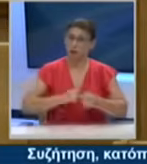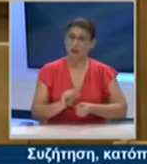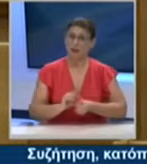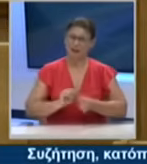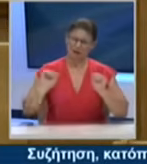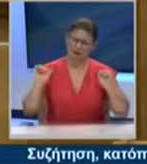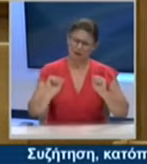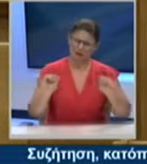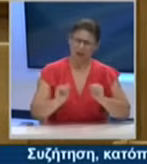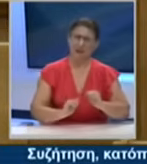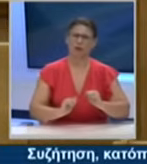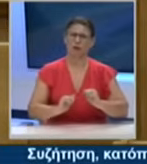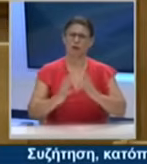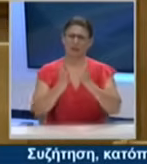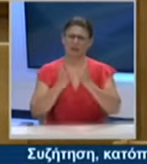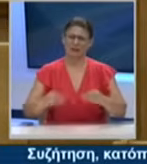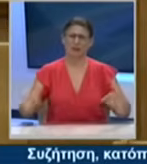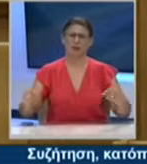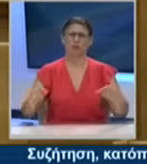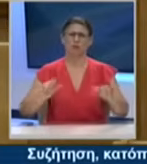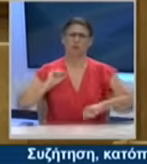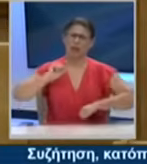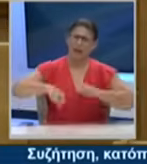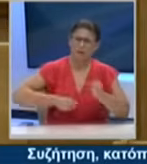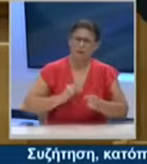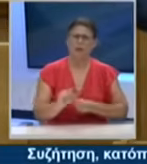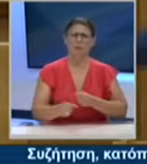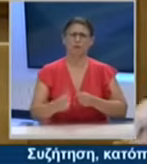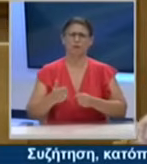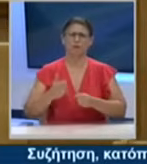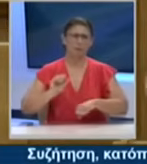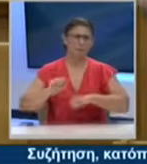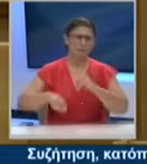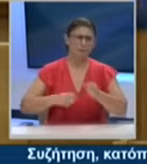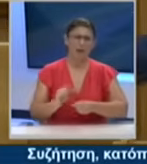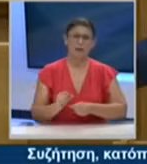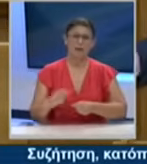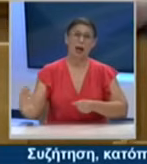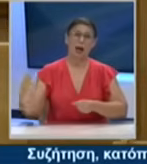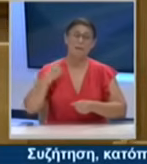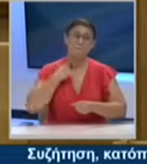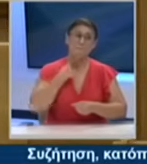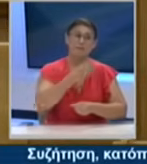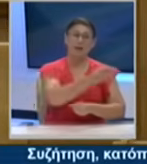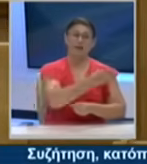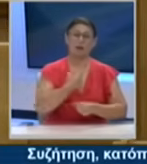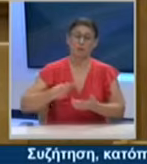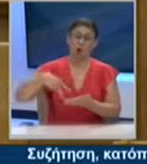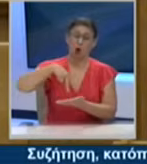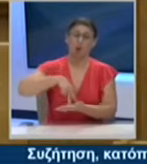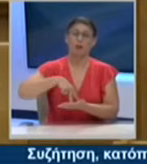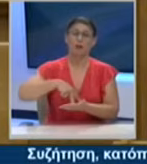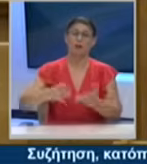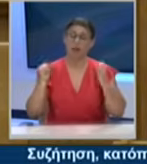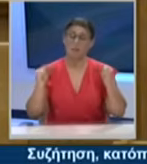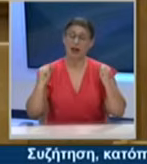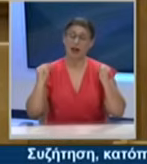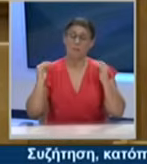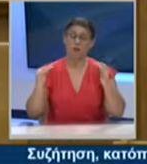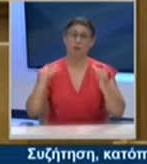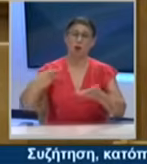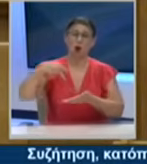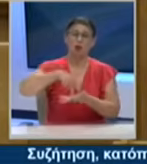μας πιέσουν, να μας εξαφανίσουν, παλέψαμε. Πάλεψαν και αυτοί. Απέτυχαν. Είμαστε όρθιοι. Θα παραμείνουμε όρθιοι.